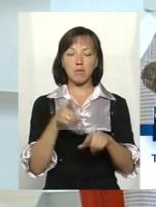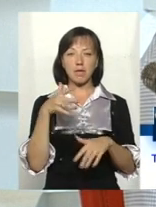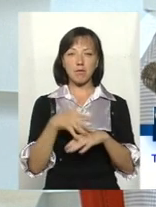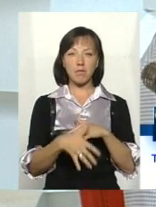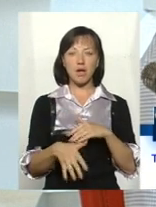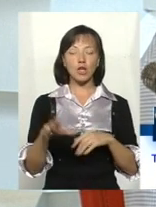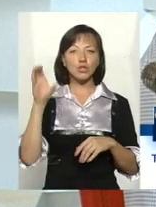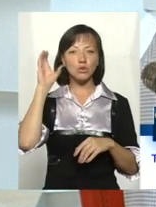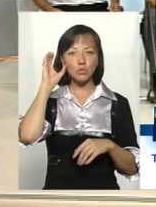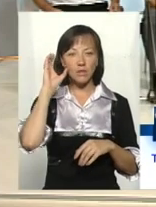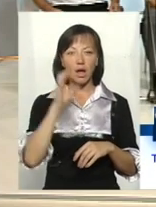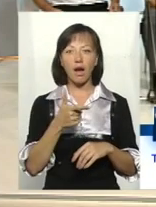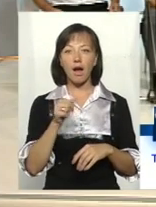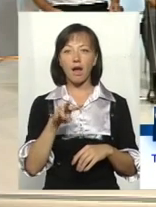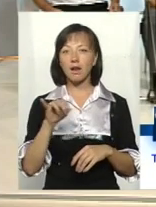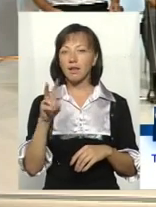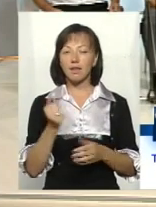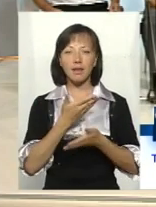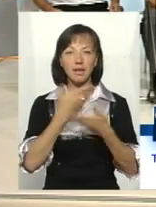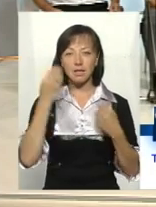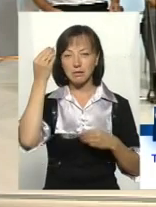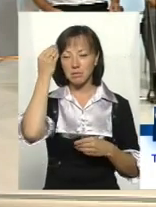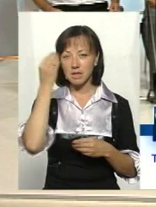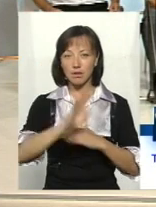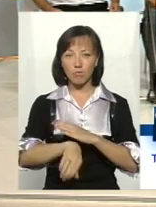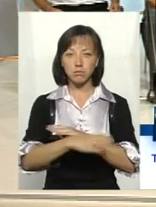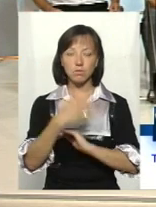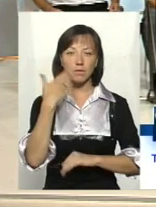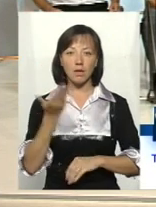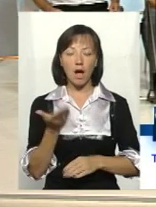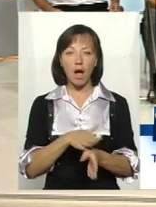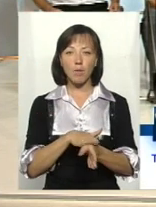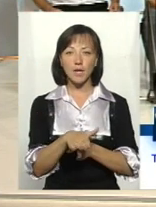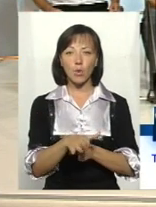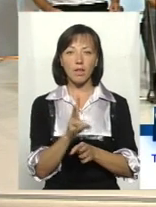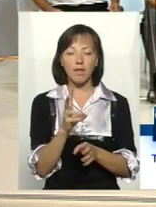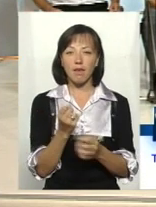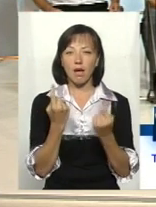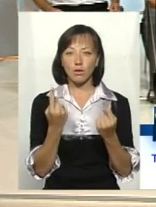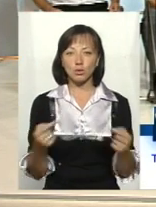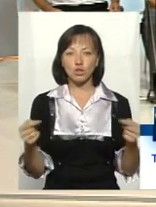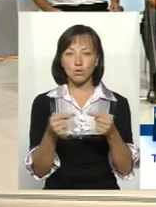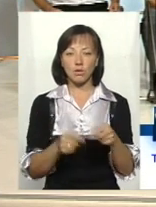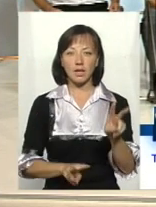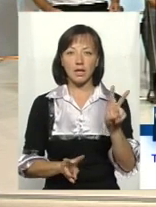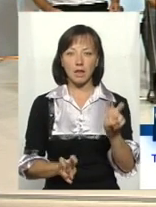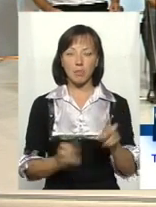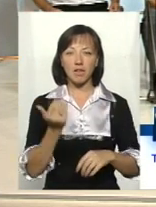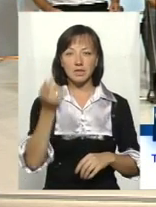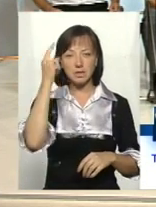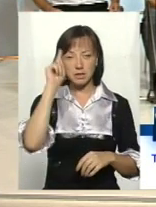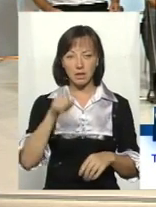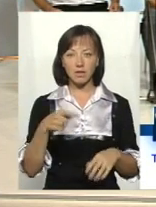слушать говорим нет смысла. Очень много воды и абсолютно ни одной четкой темы. Вы знаете,